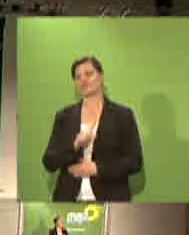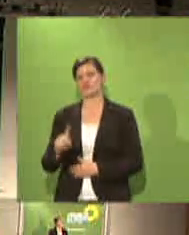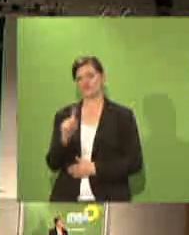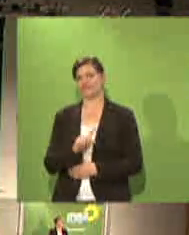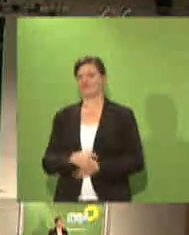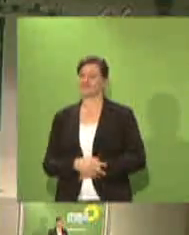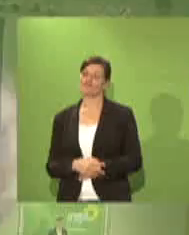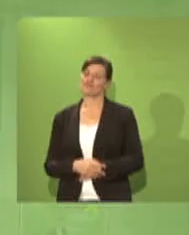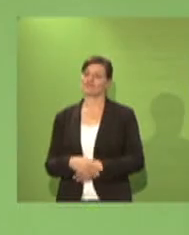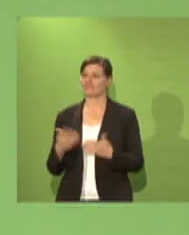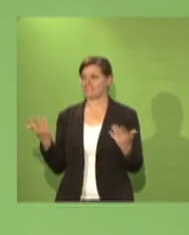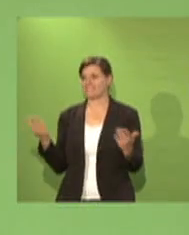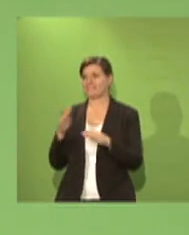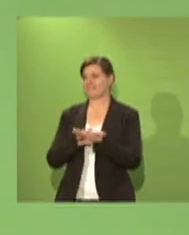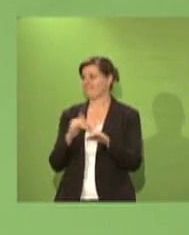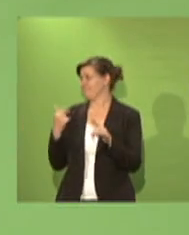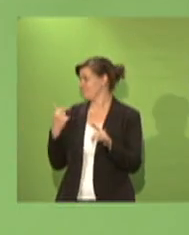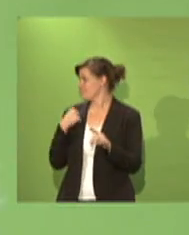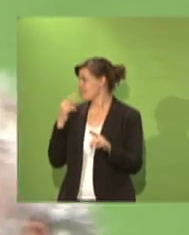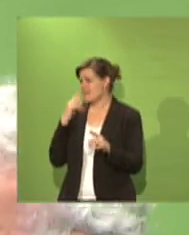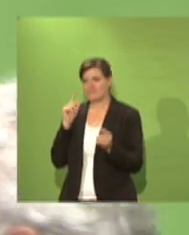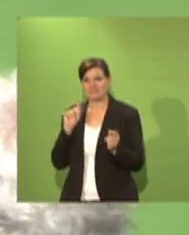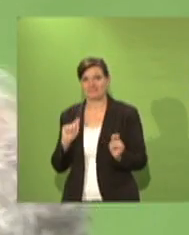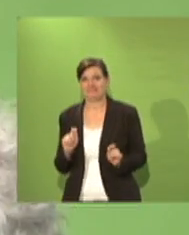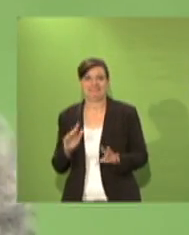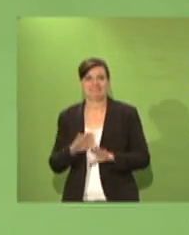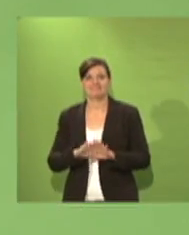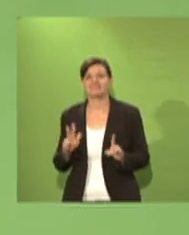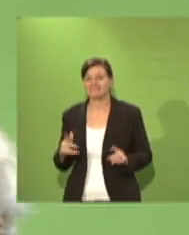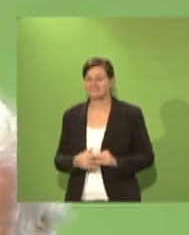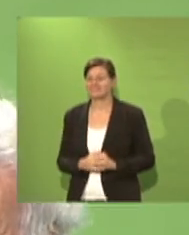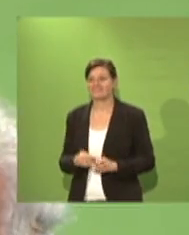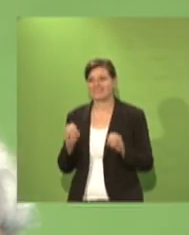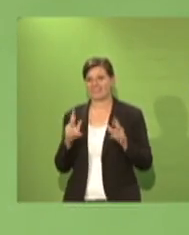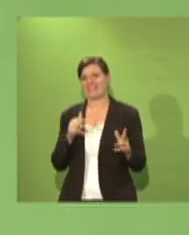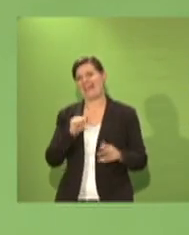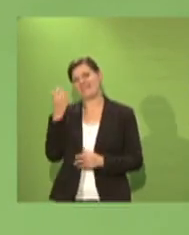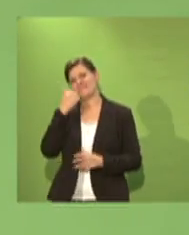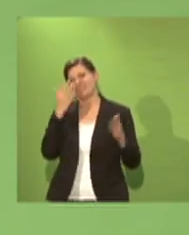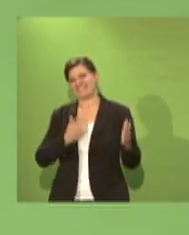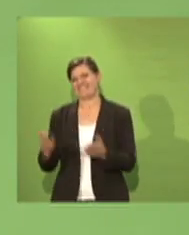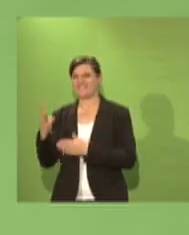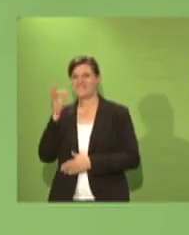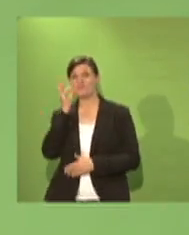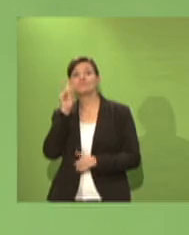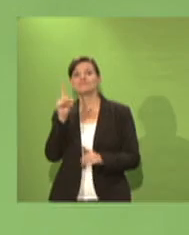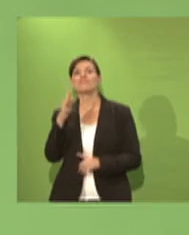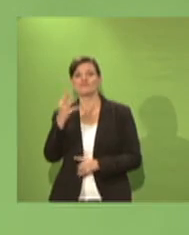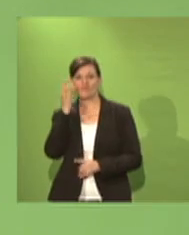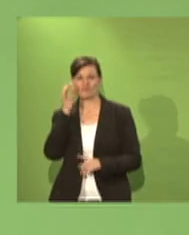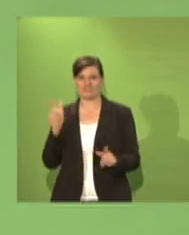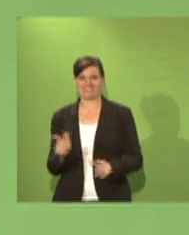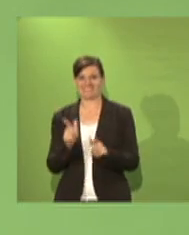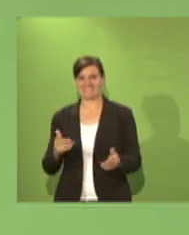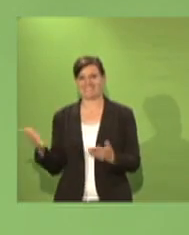LAG. Entschuldigen diese Verwechslung. Bitte, Arndt, du hast jetzt auch für 5 Minuten. Wie